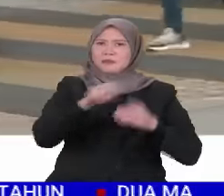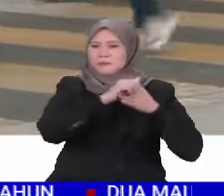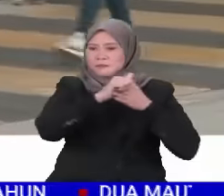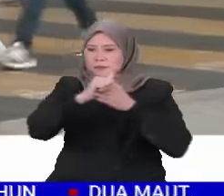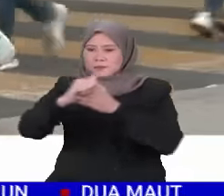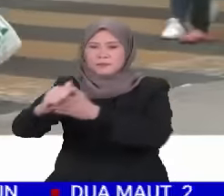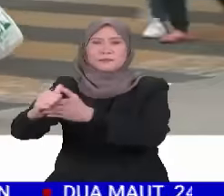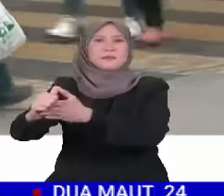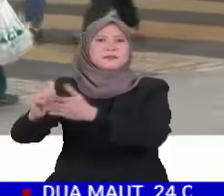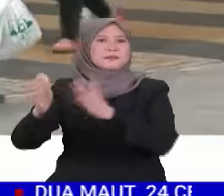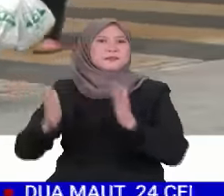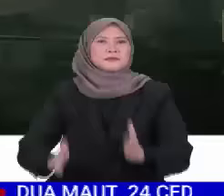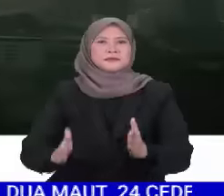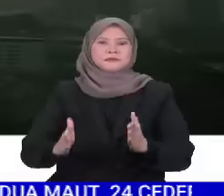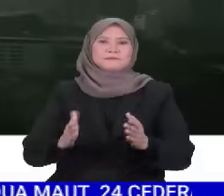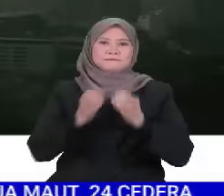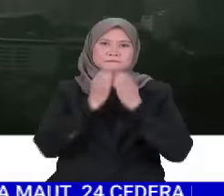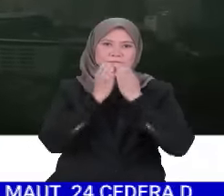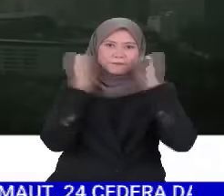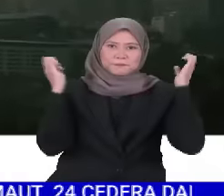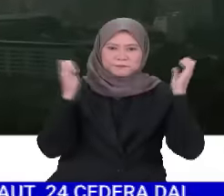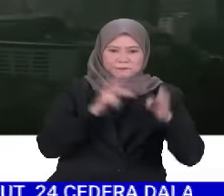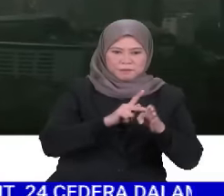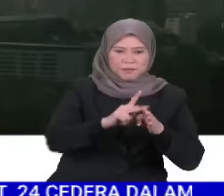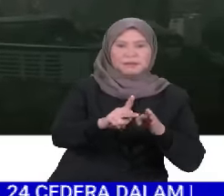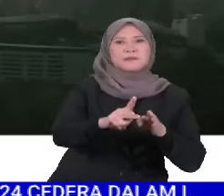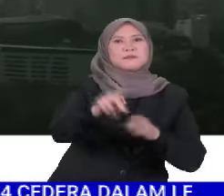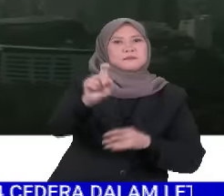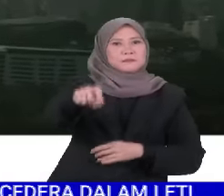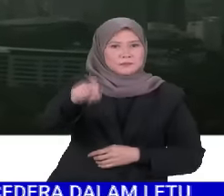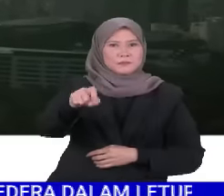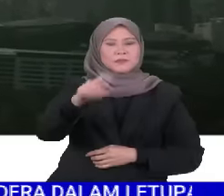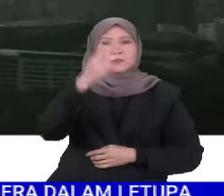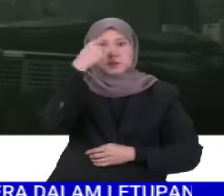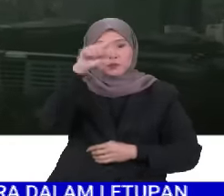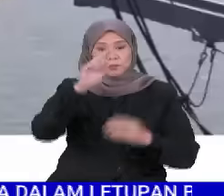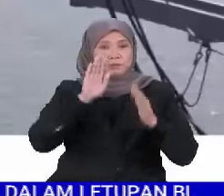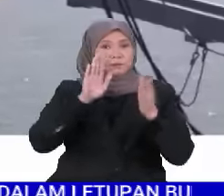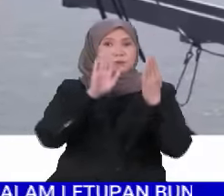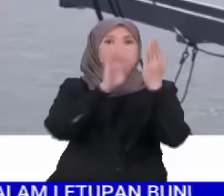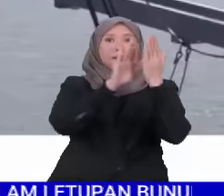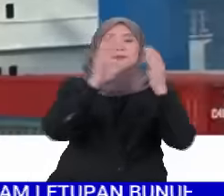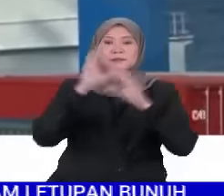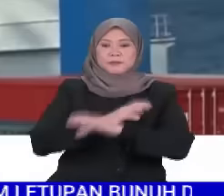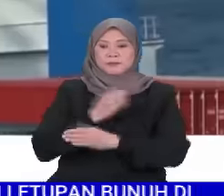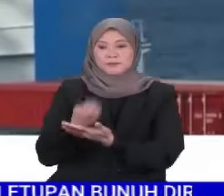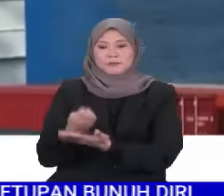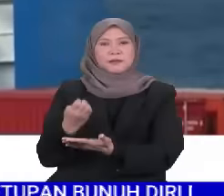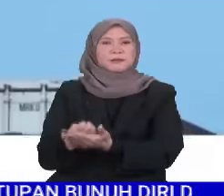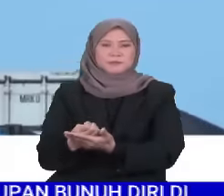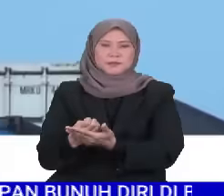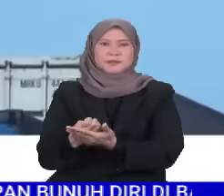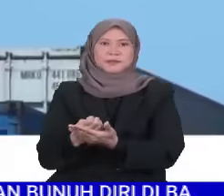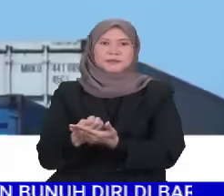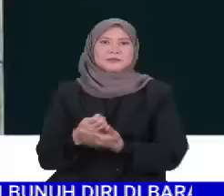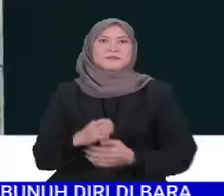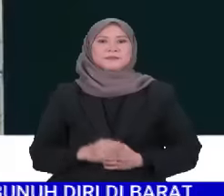berkeupayaan pakar dan mempunyai Inilah profesionalisme dalam mendepani cabairan ekonomi yang lebih